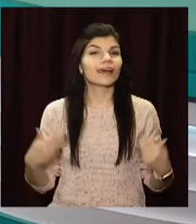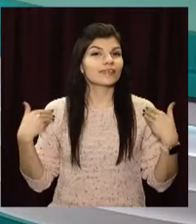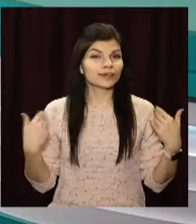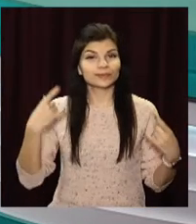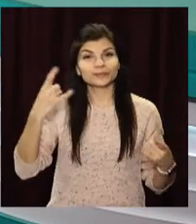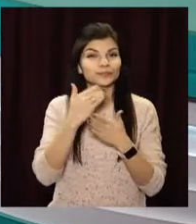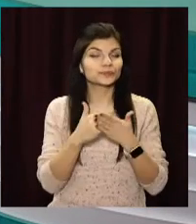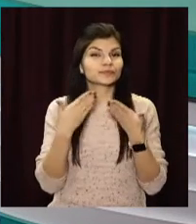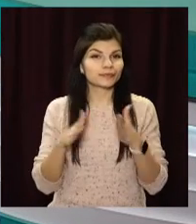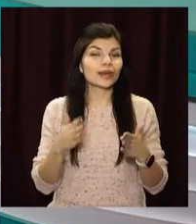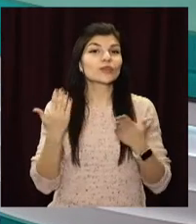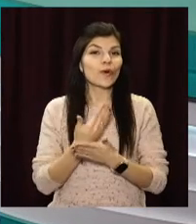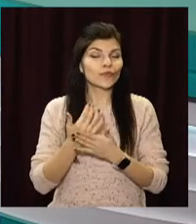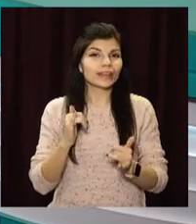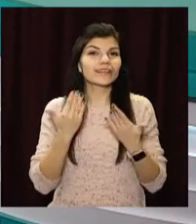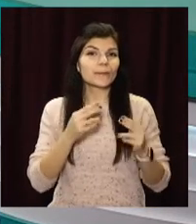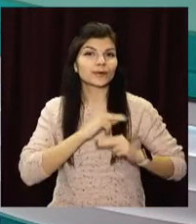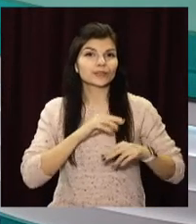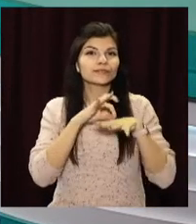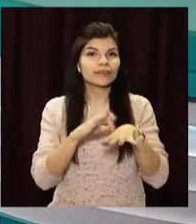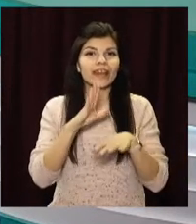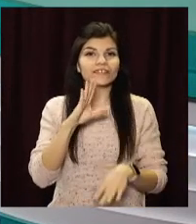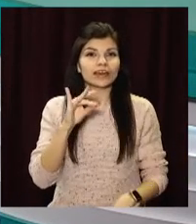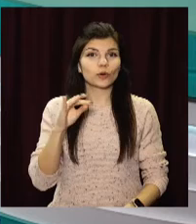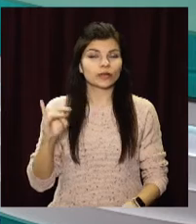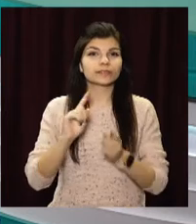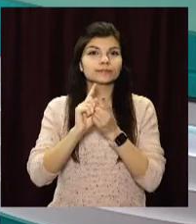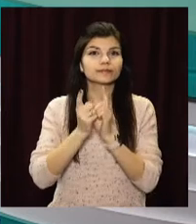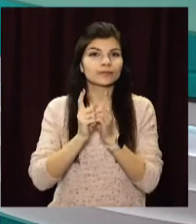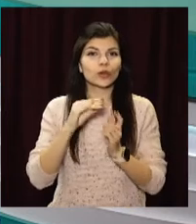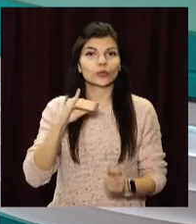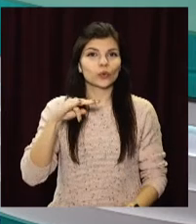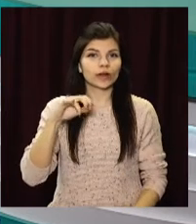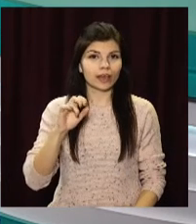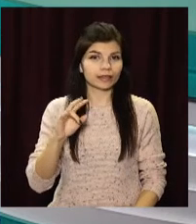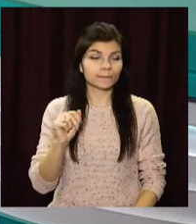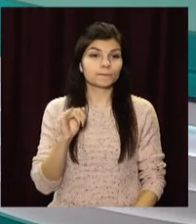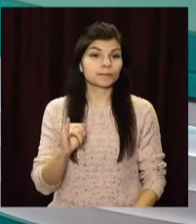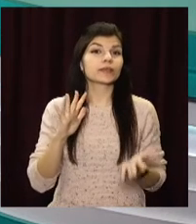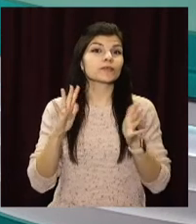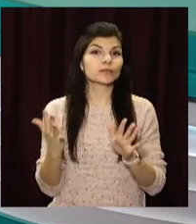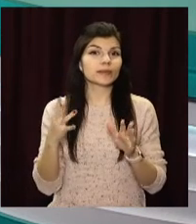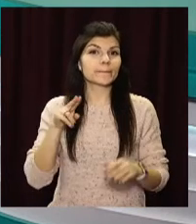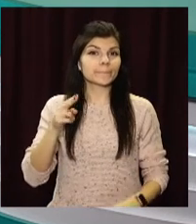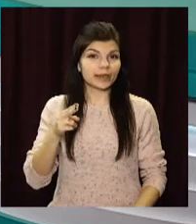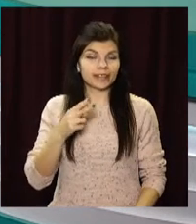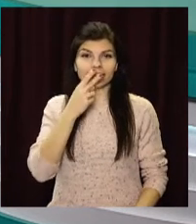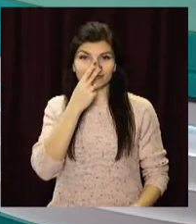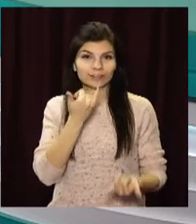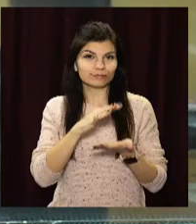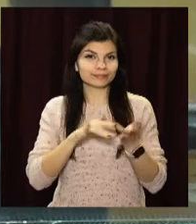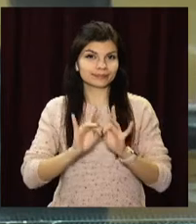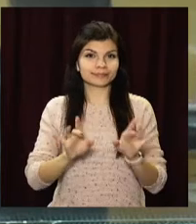Вітаю! У студії відкритого новини і для вас працюють Вікторія Вахрушина та сурдоперекладачка Юліана Пуговкіна. І про події п'ятниці дивіться